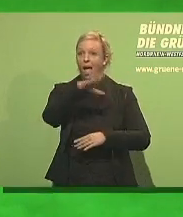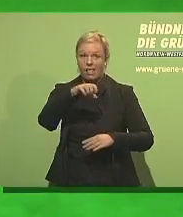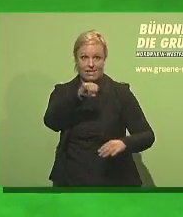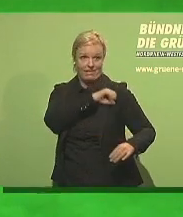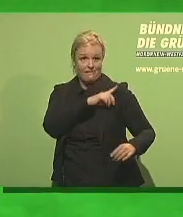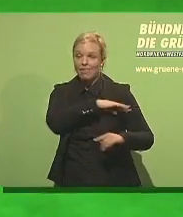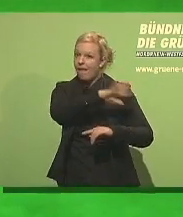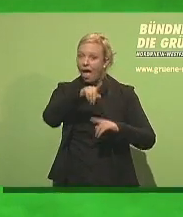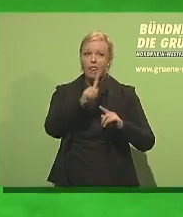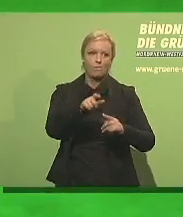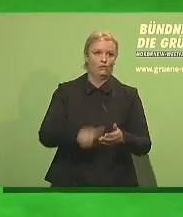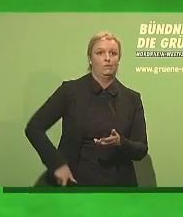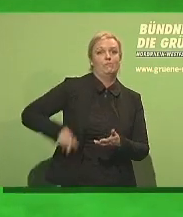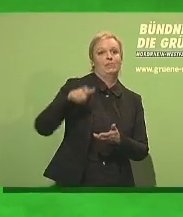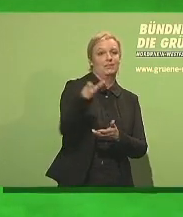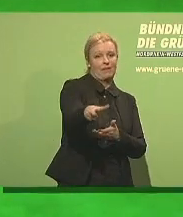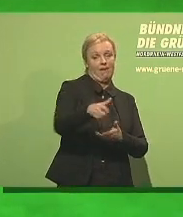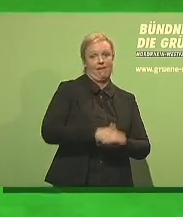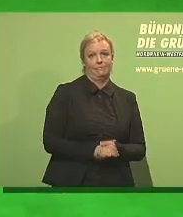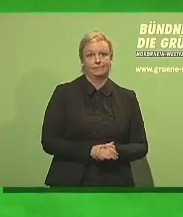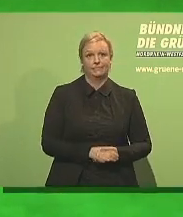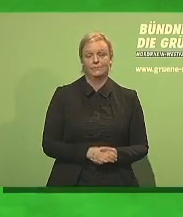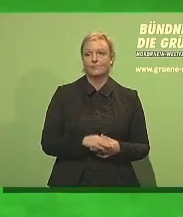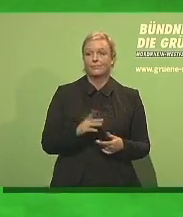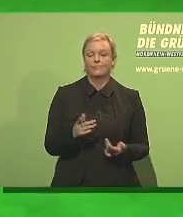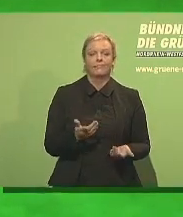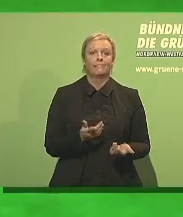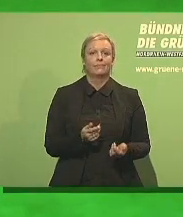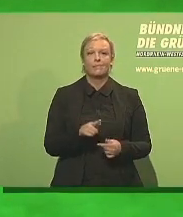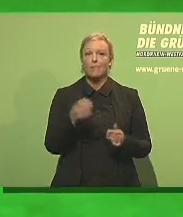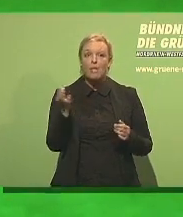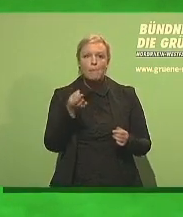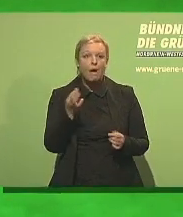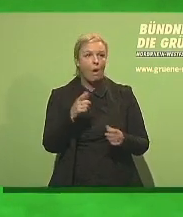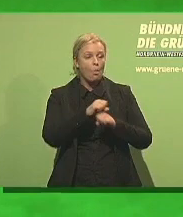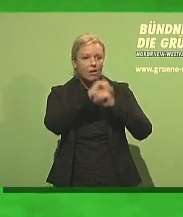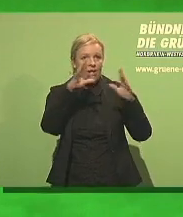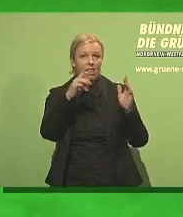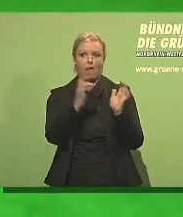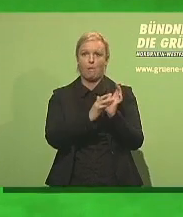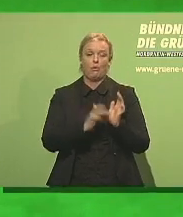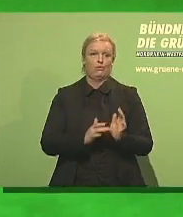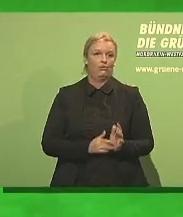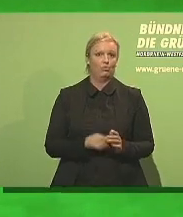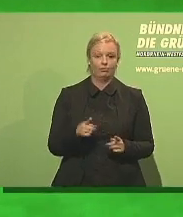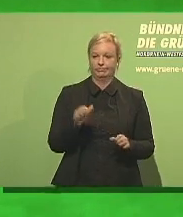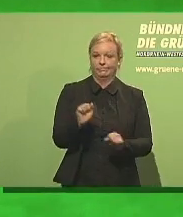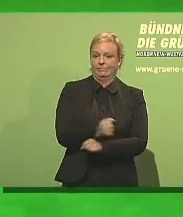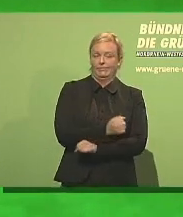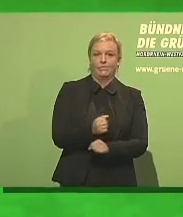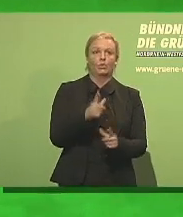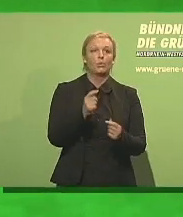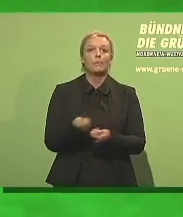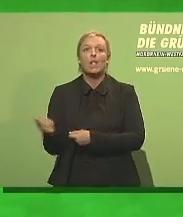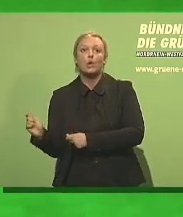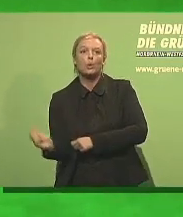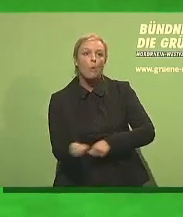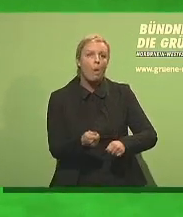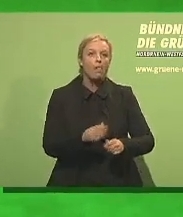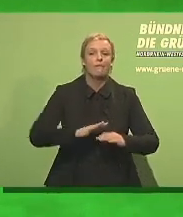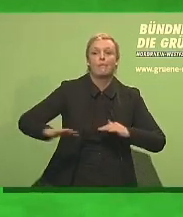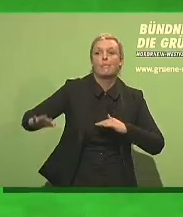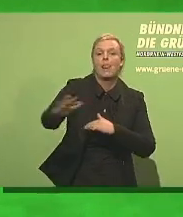es Ausnahmen bedarf, dann muss es da eine klare Begründung geben. Ansonsten darf es nicht sein, dass Golfplätze, dass